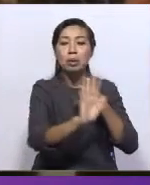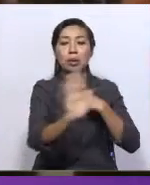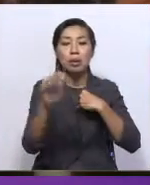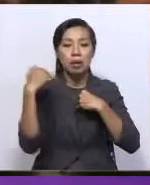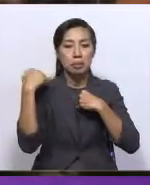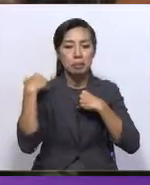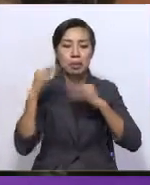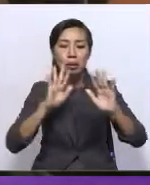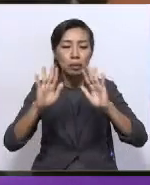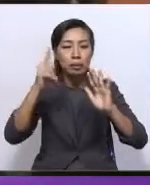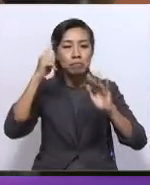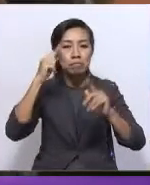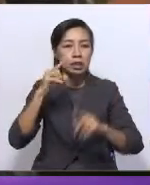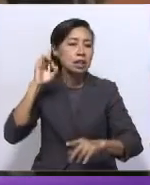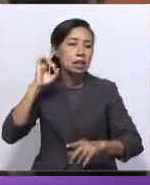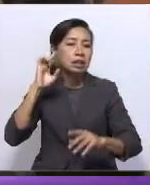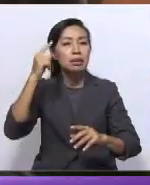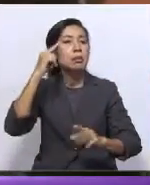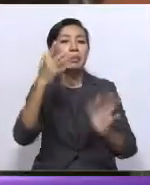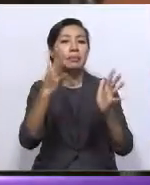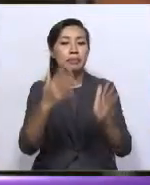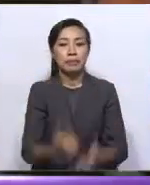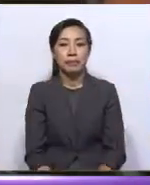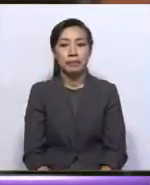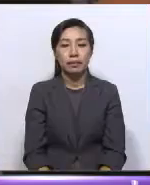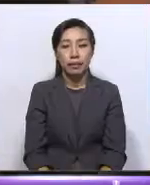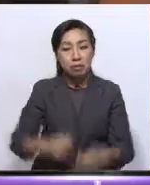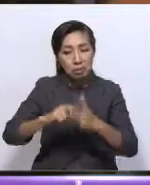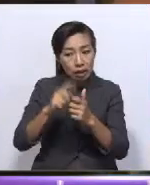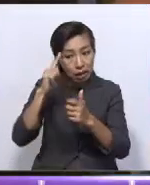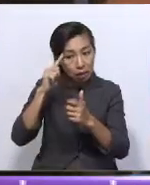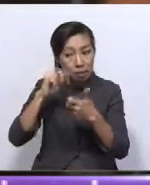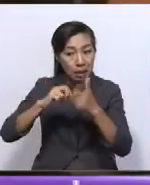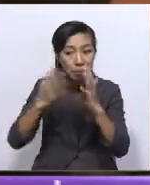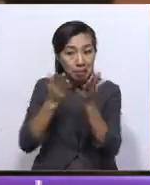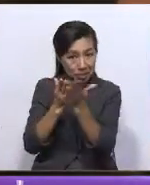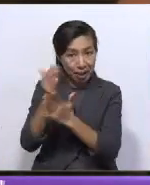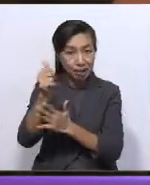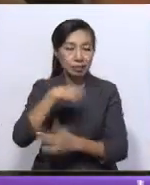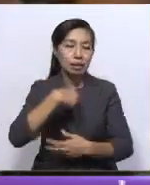ไม่ต้องมีทิฏฐิมานะดื้อรั้นอะไรกันนักหนา แต่ว่าน่าจะราบรื่นใช่ไหมครับ เชื่อว่าอย่างนั้นครับ